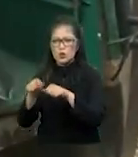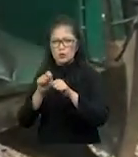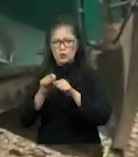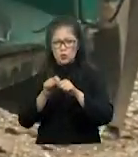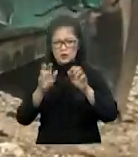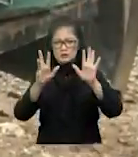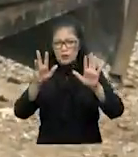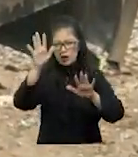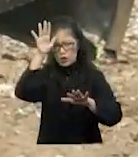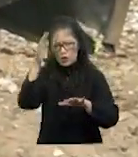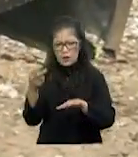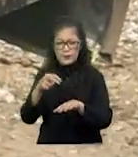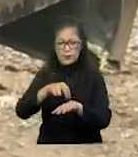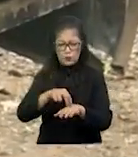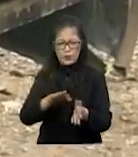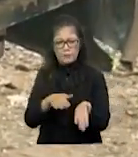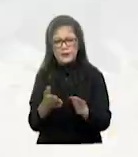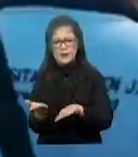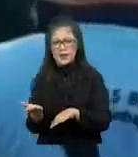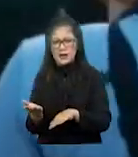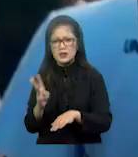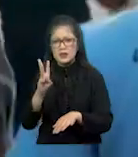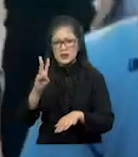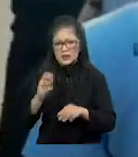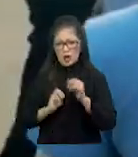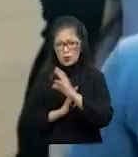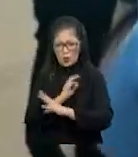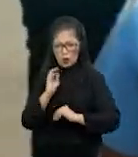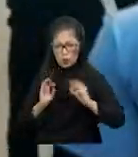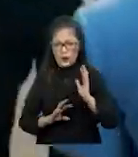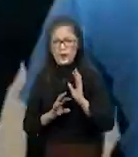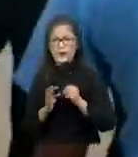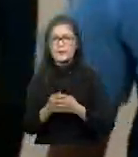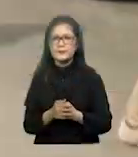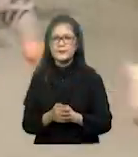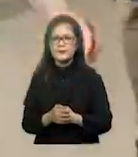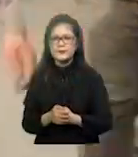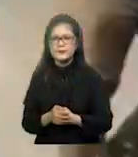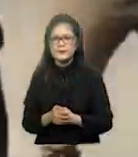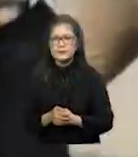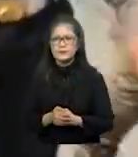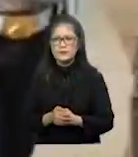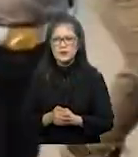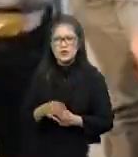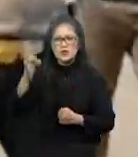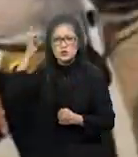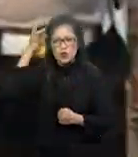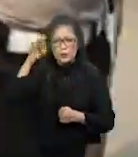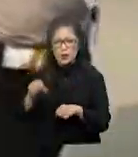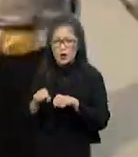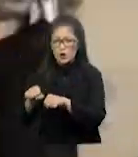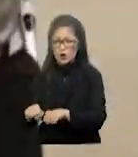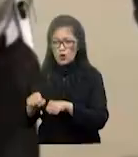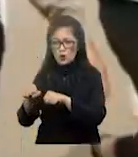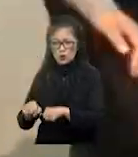tewas, sementara 23 penumpang lainnya luka-luka. Akibat kecelakaan ini, sopir odong-odong ditetapkan sebagai tersangka karena